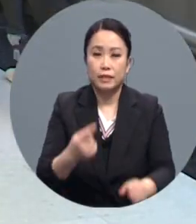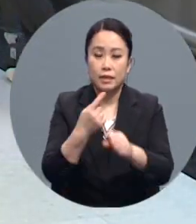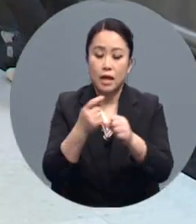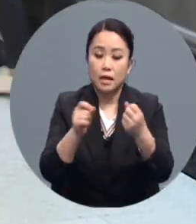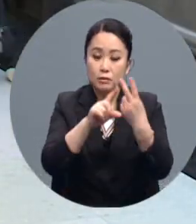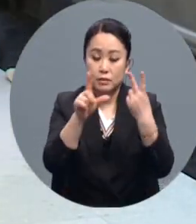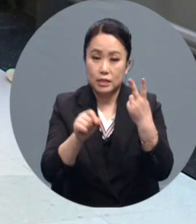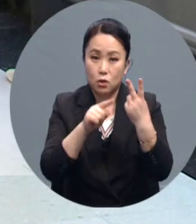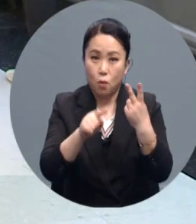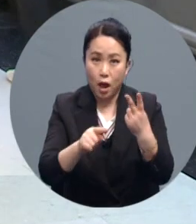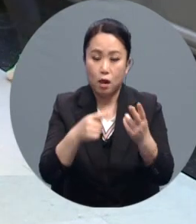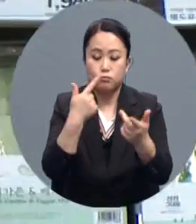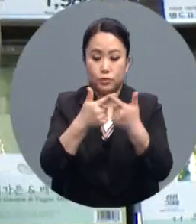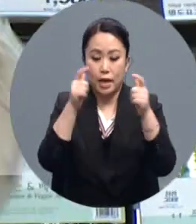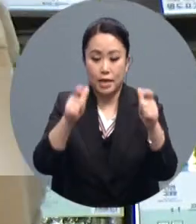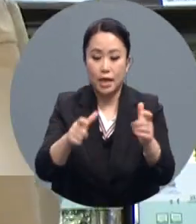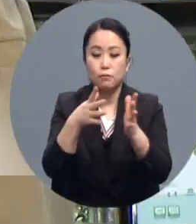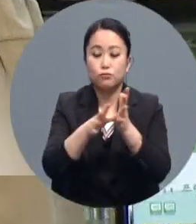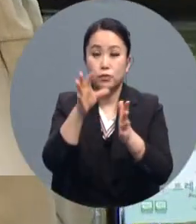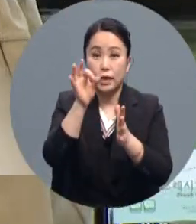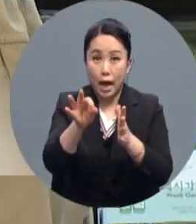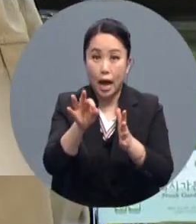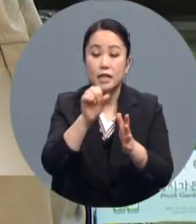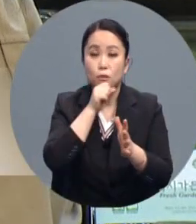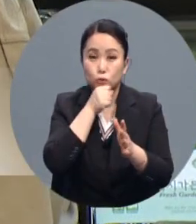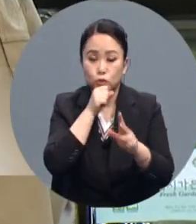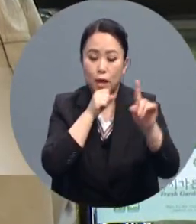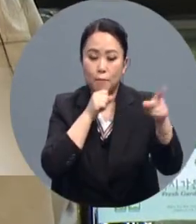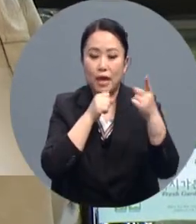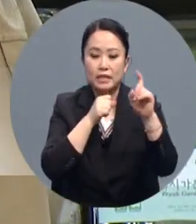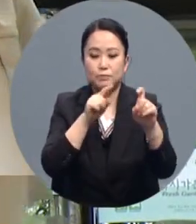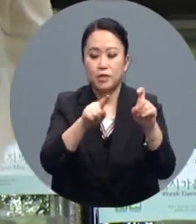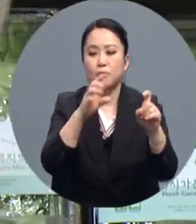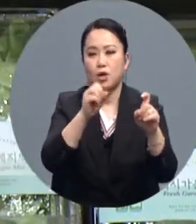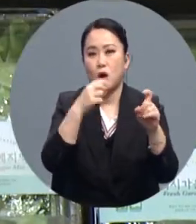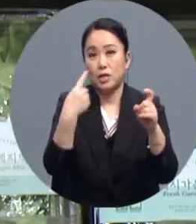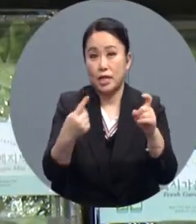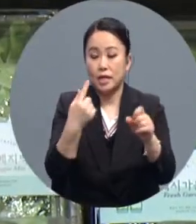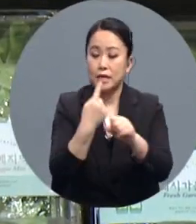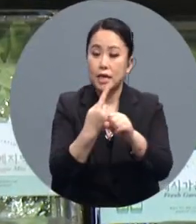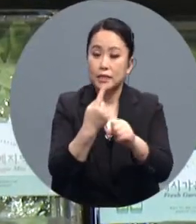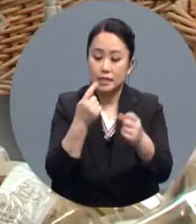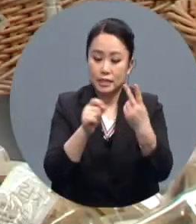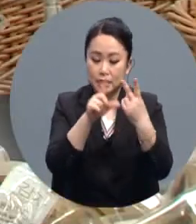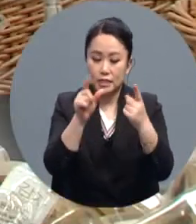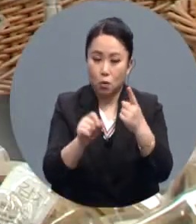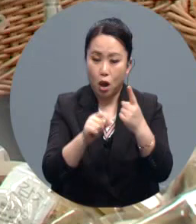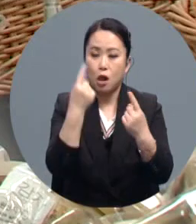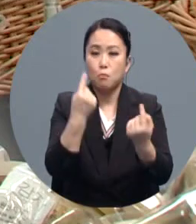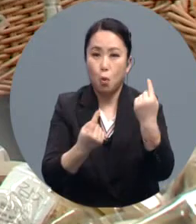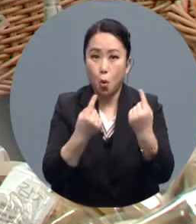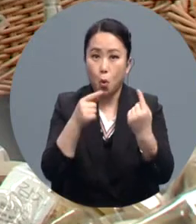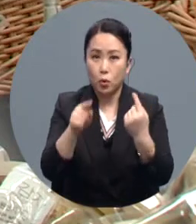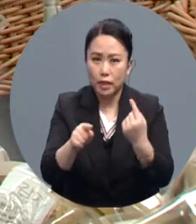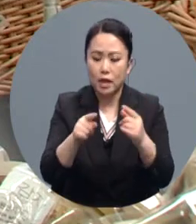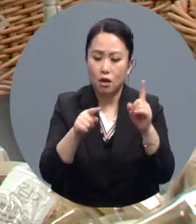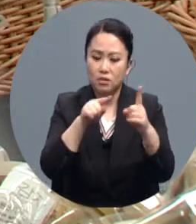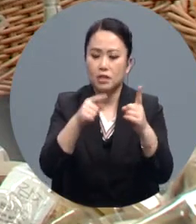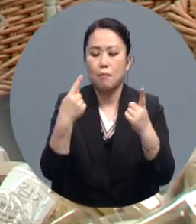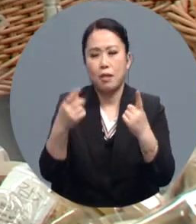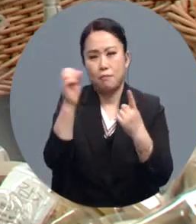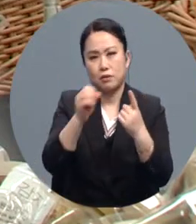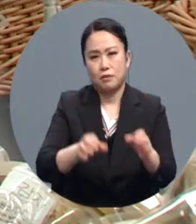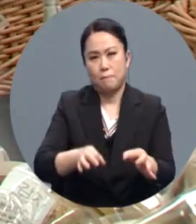지난달 부산의 소비자 물가 지수는 110.01로 지난달보다 0.2% 올랐습니다. 지난해 같은 달과